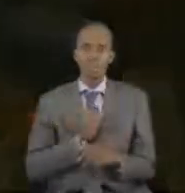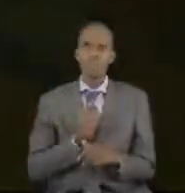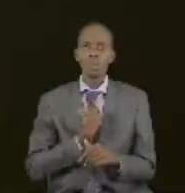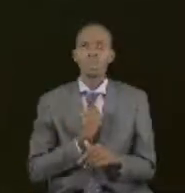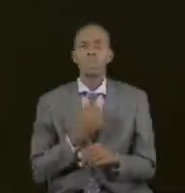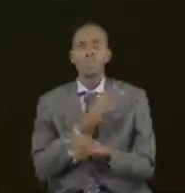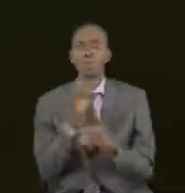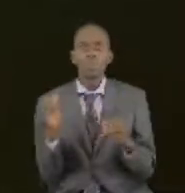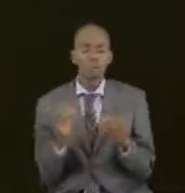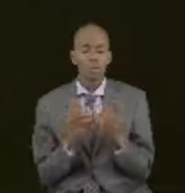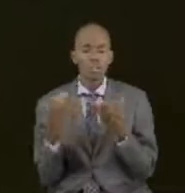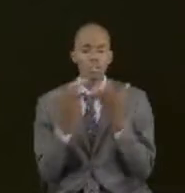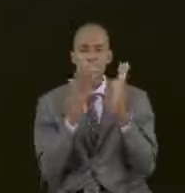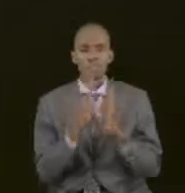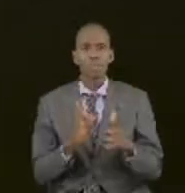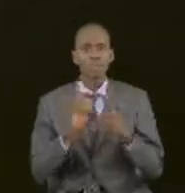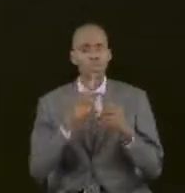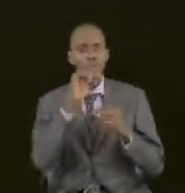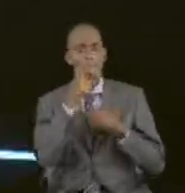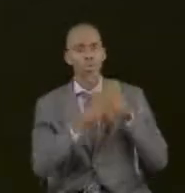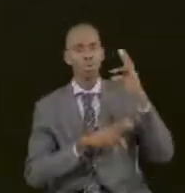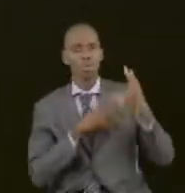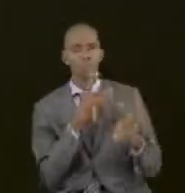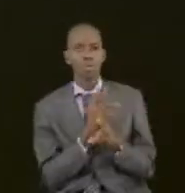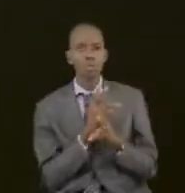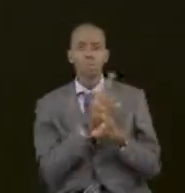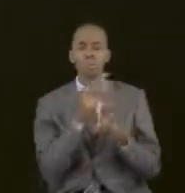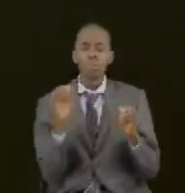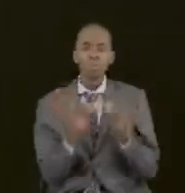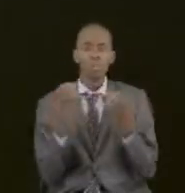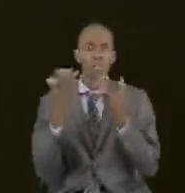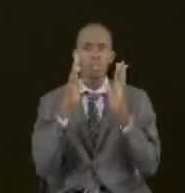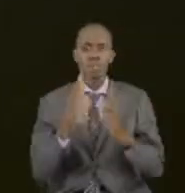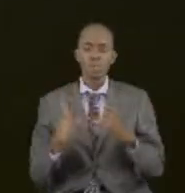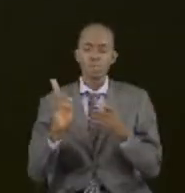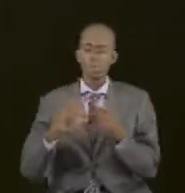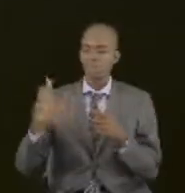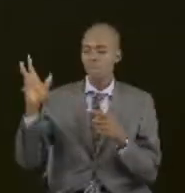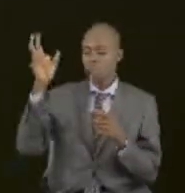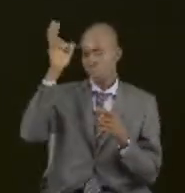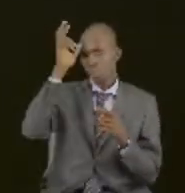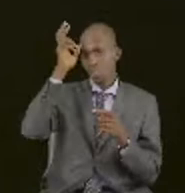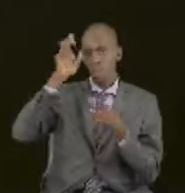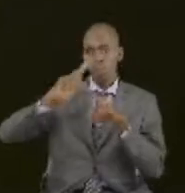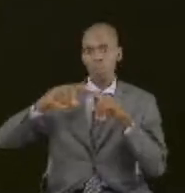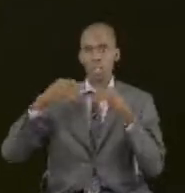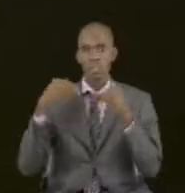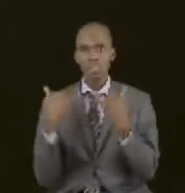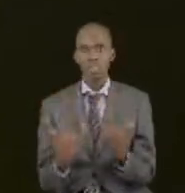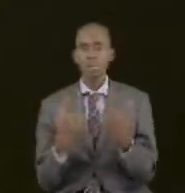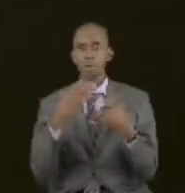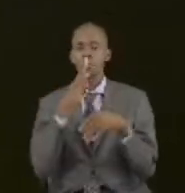volonté de soi vous n'êtes plus esclave ou de lâcher esclaves de satan mais maintenant étant